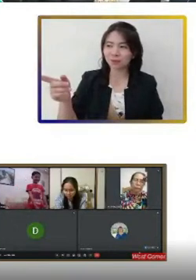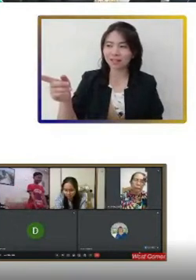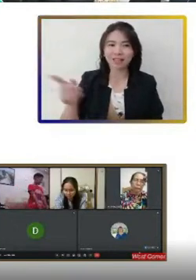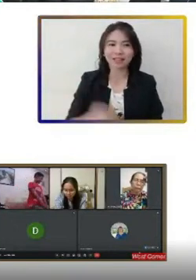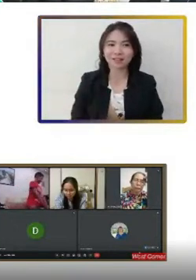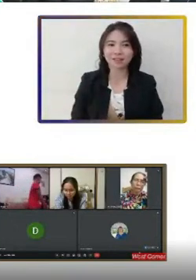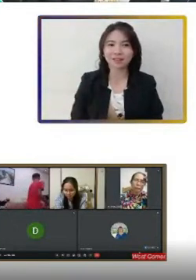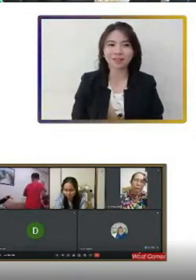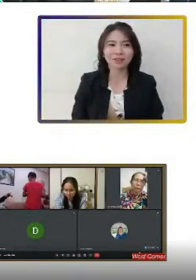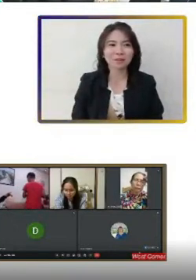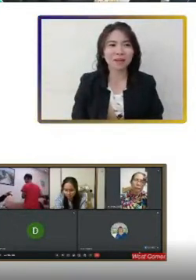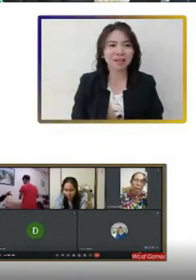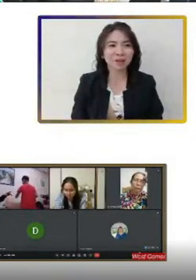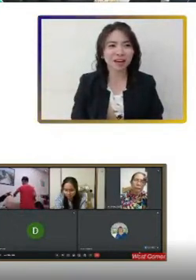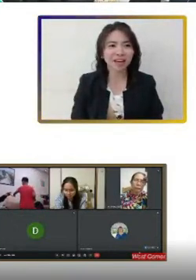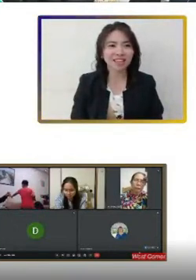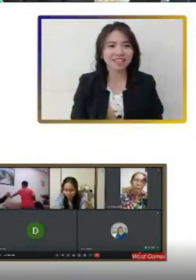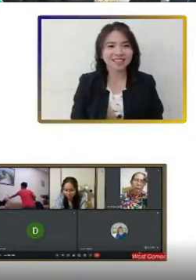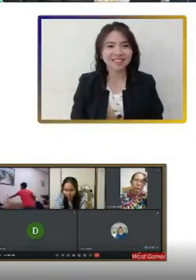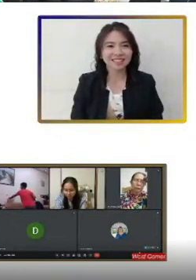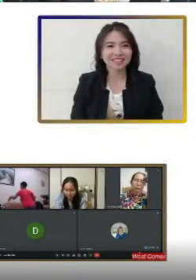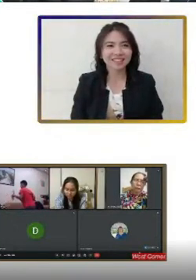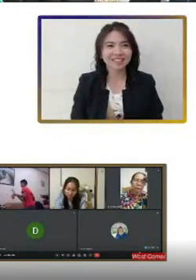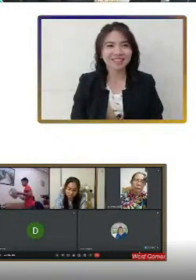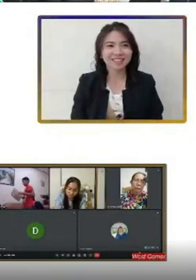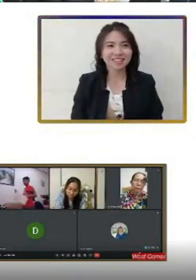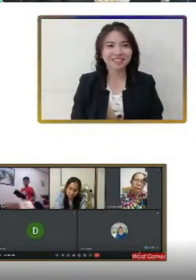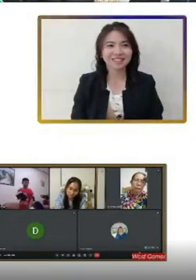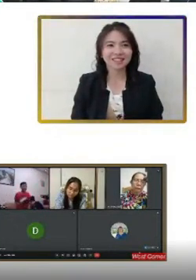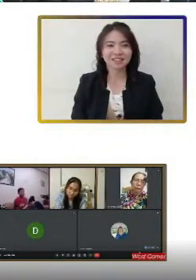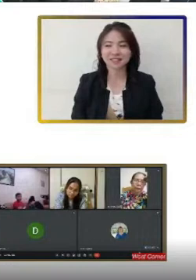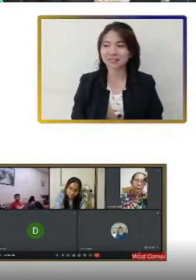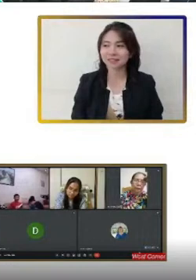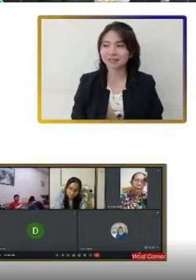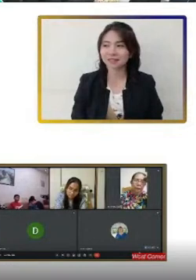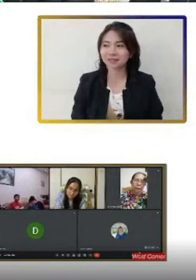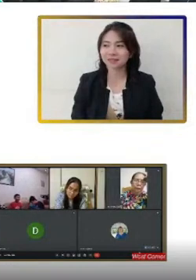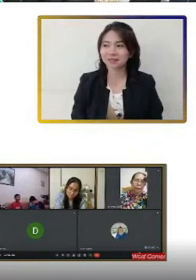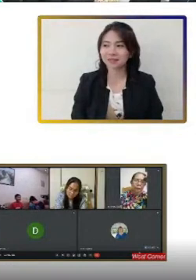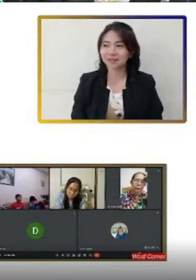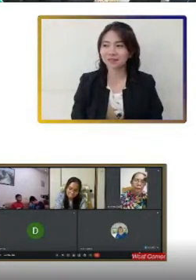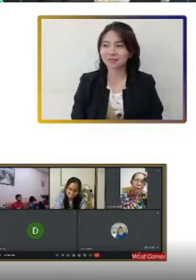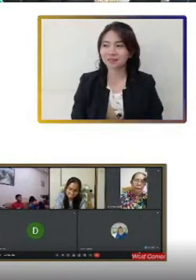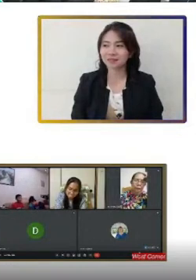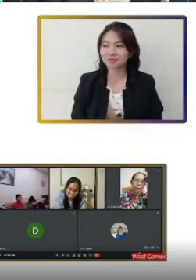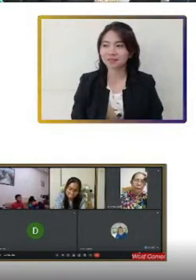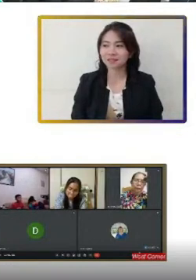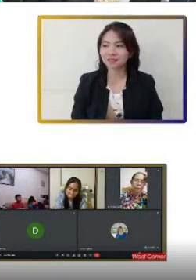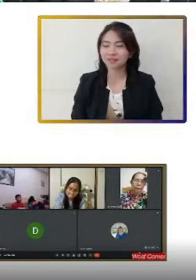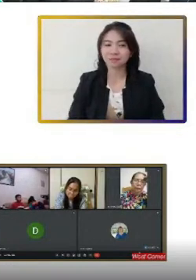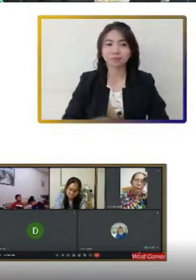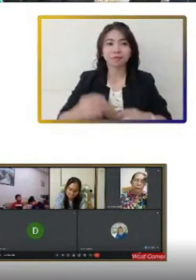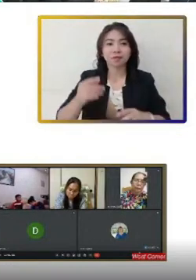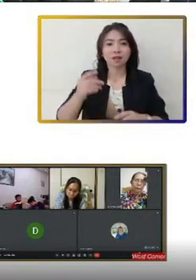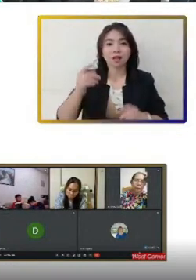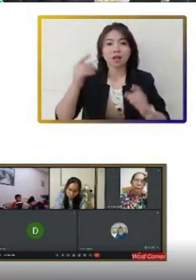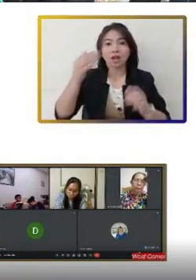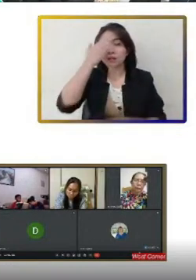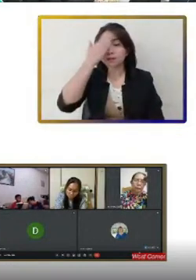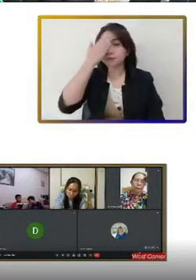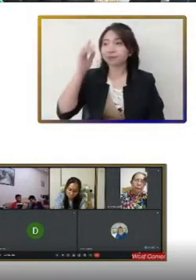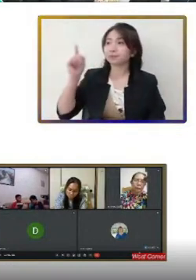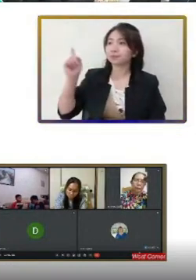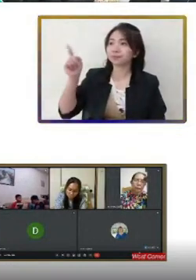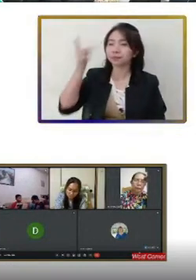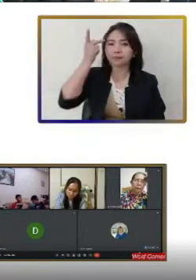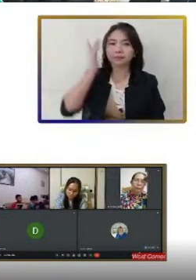sila nanggagaling. Nanggagaling pa ng Marikina. Sabi ko, ba ang layo ng nanggagalingan nyo? Kaya pala ang aga nyo. Ganyan lagi. Kung